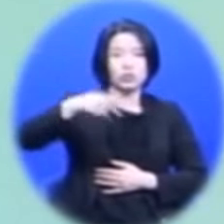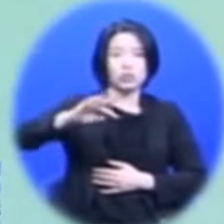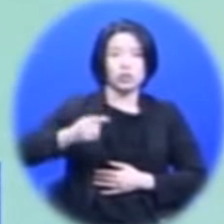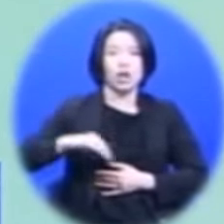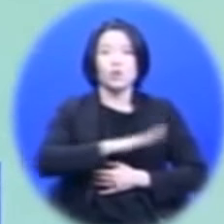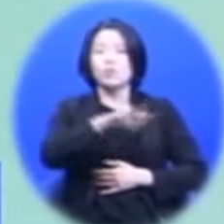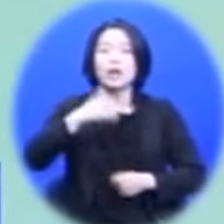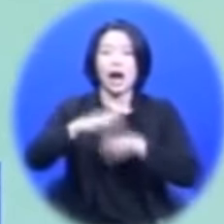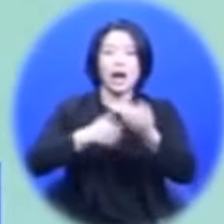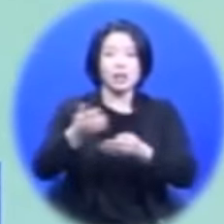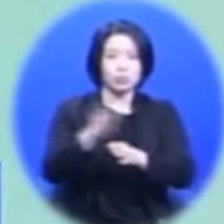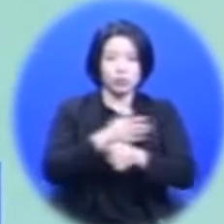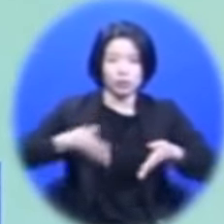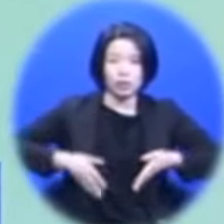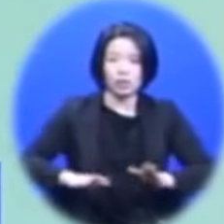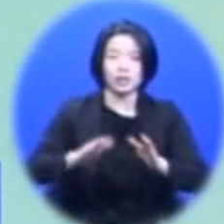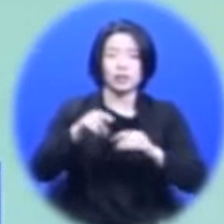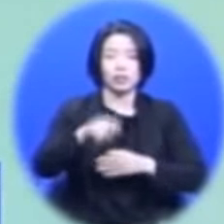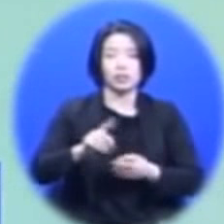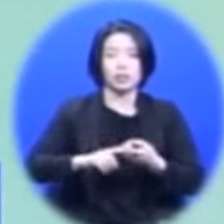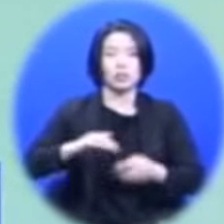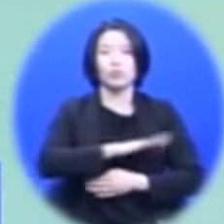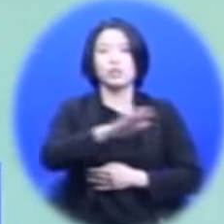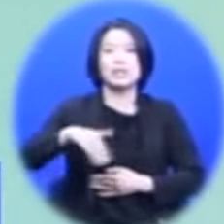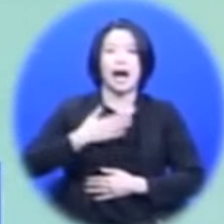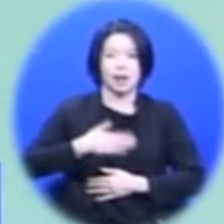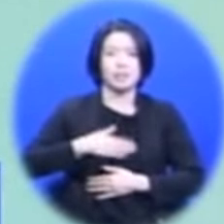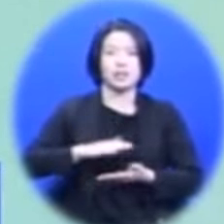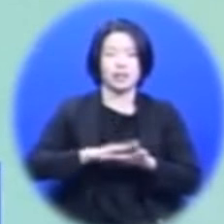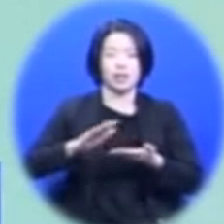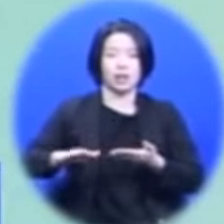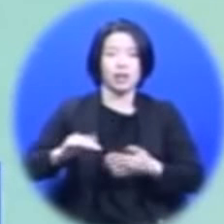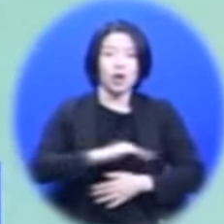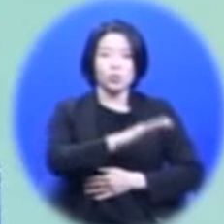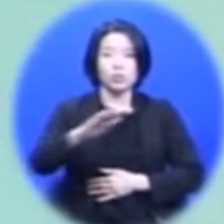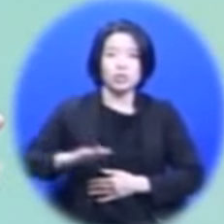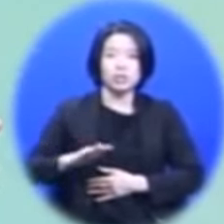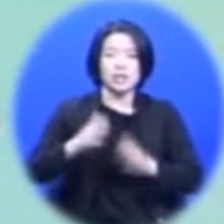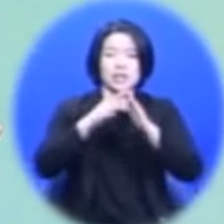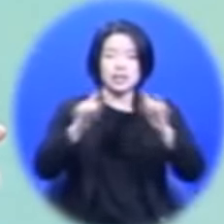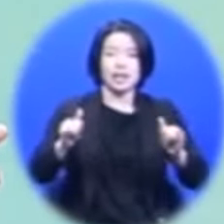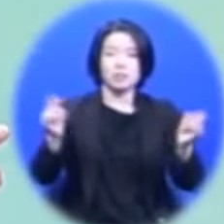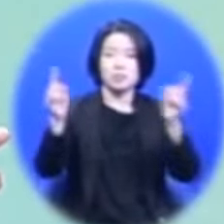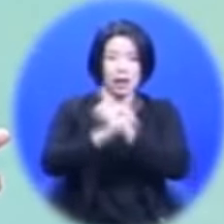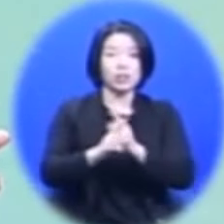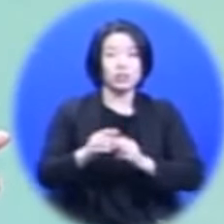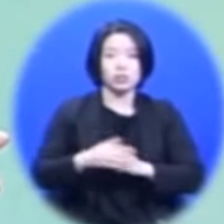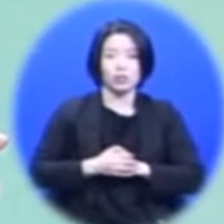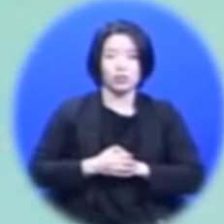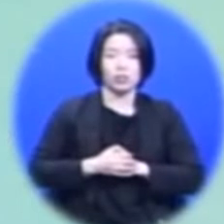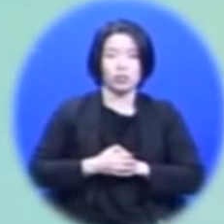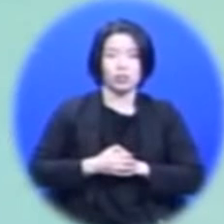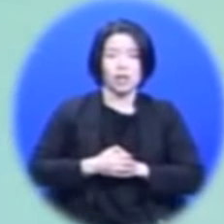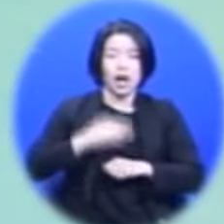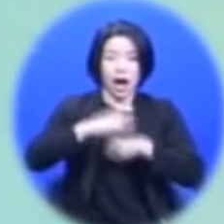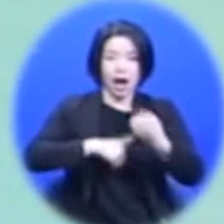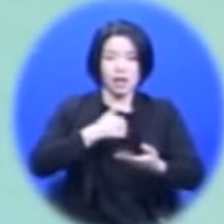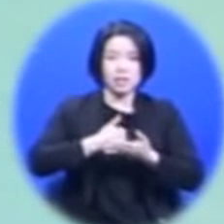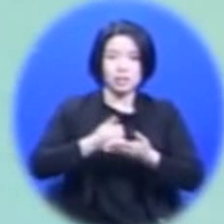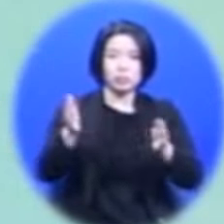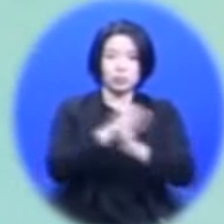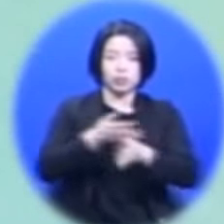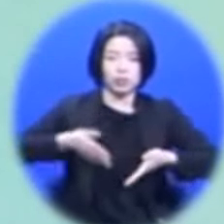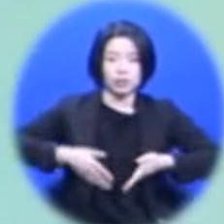하나님에게서 났다는 것을 우리는 압니다. 우리는 사람이 달라졌어요. 하나님에게서